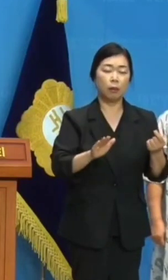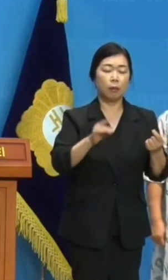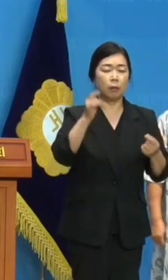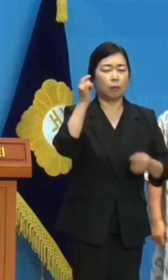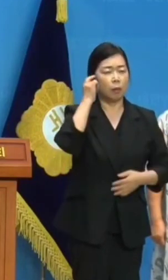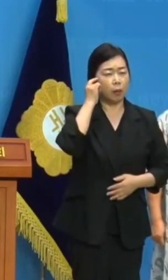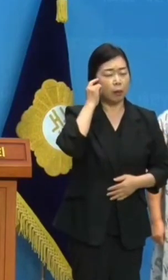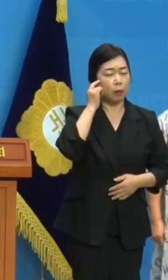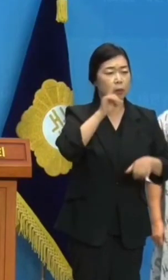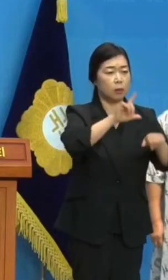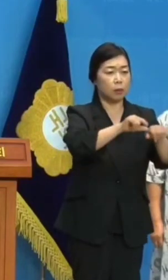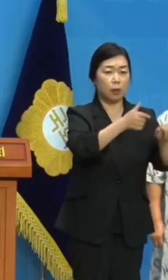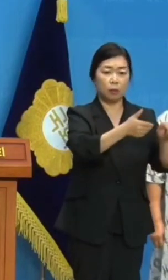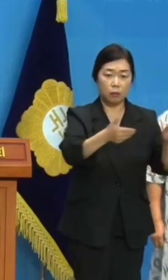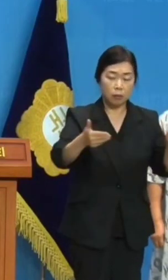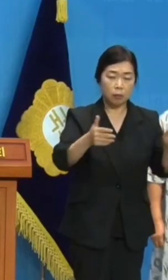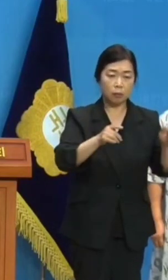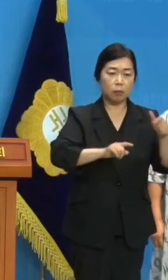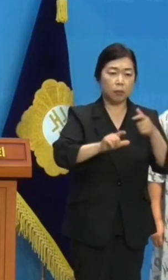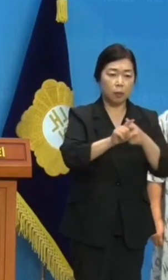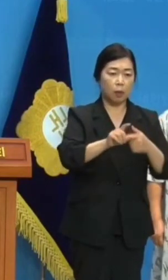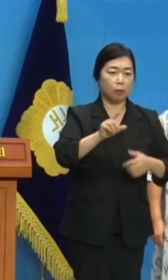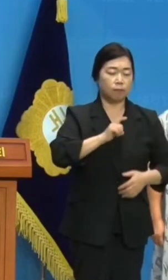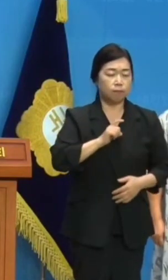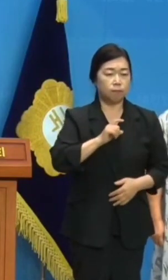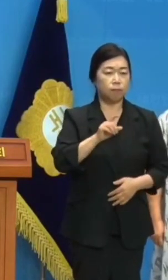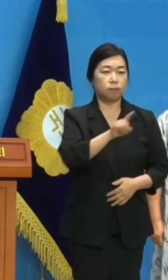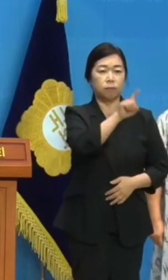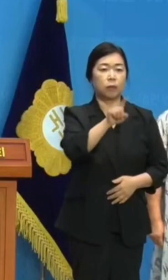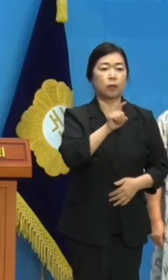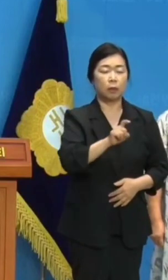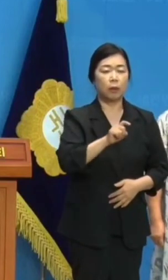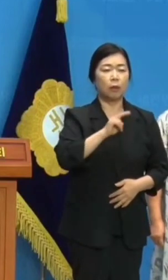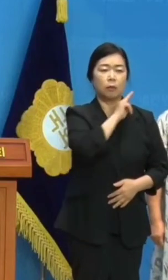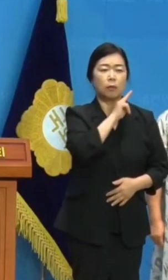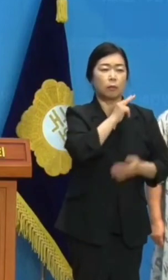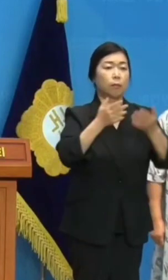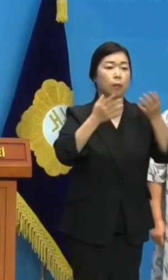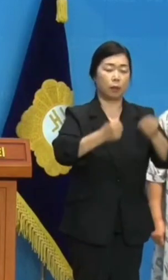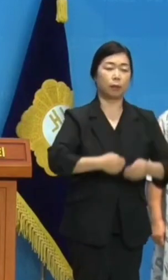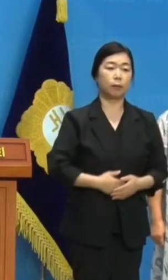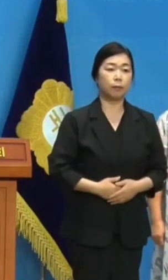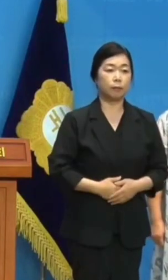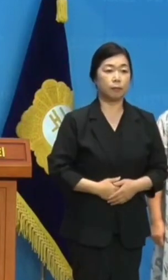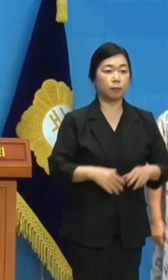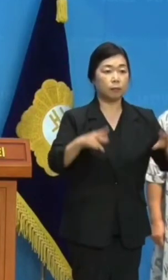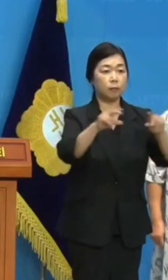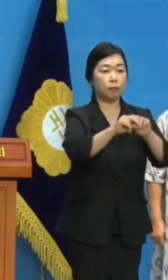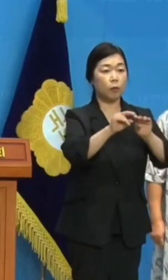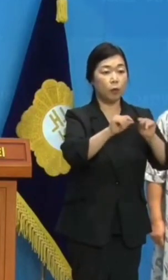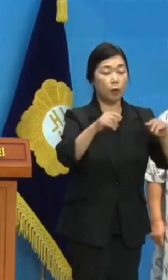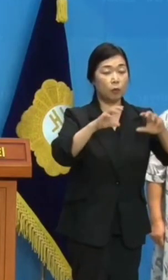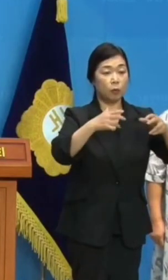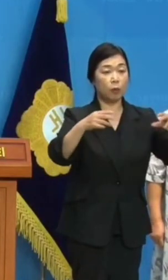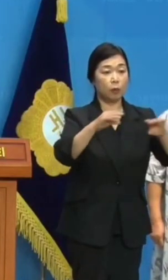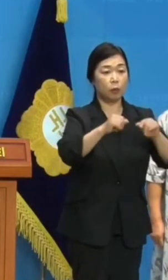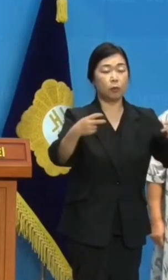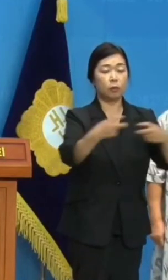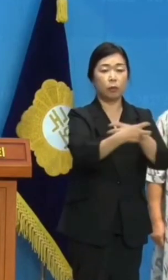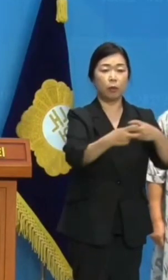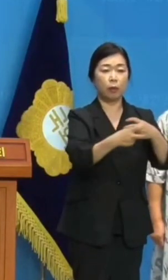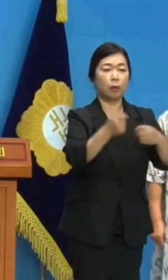어찌 갈수록 더 의혹이 증폭되고 있습니다. 국토위 현안 질의에서도 의혹이